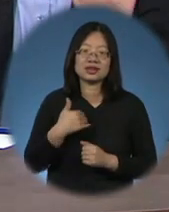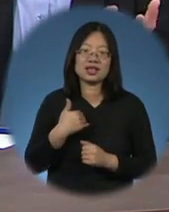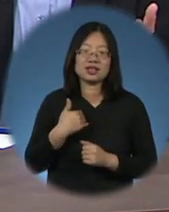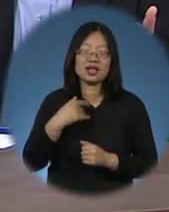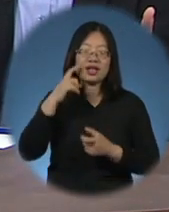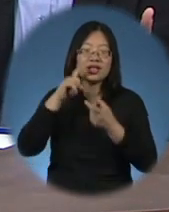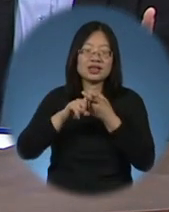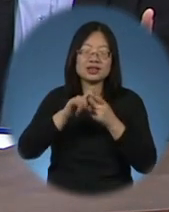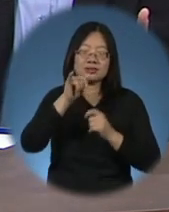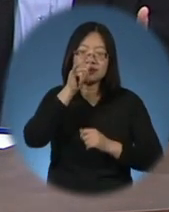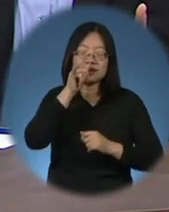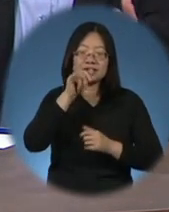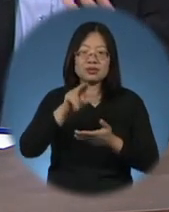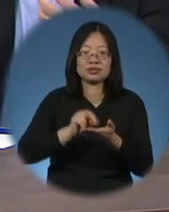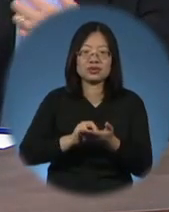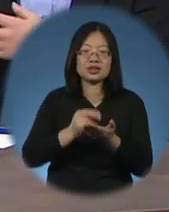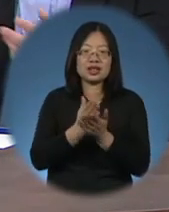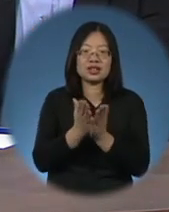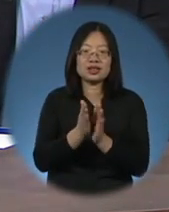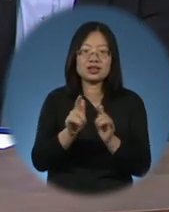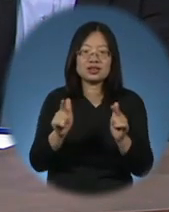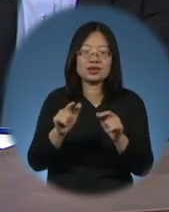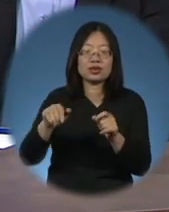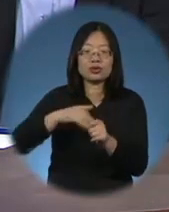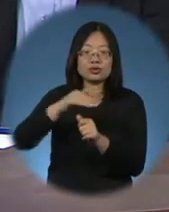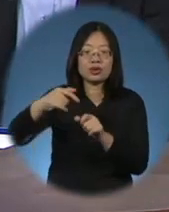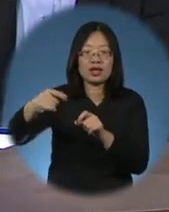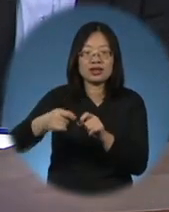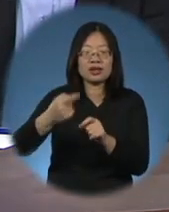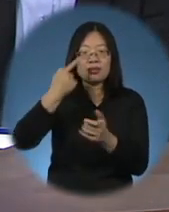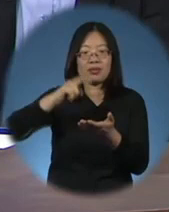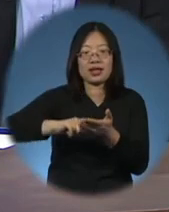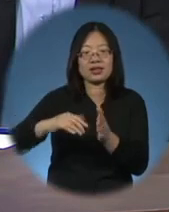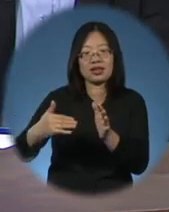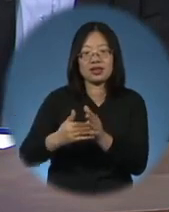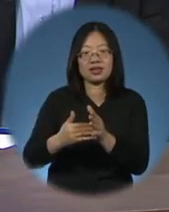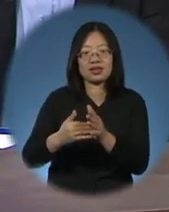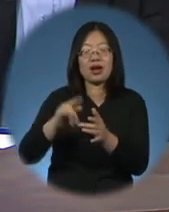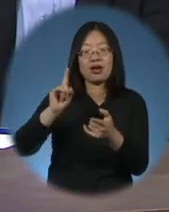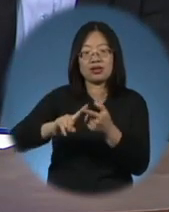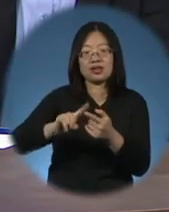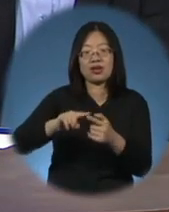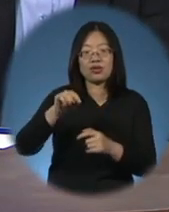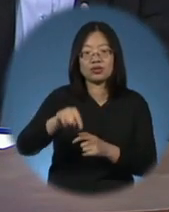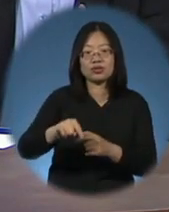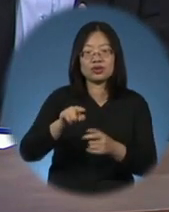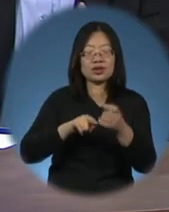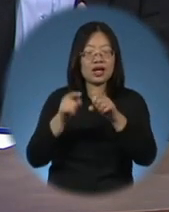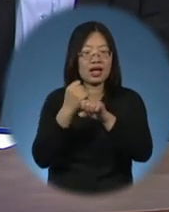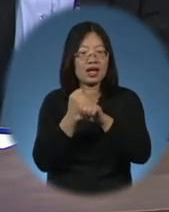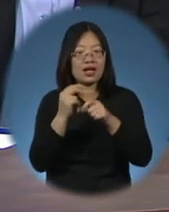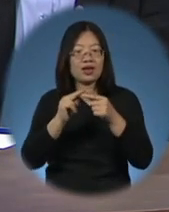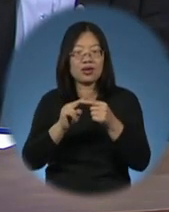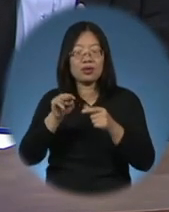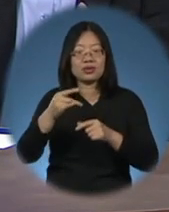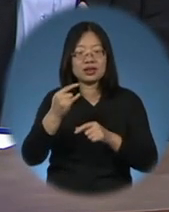제가 관심 있는 문제들을 주변에서 발견하고 그것을 어떤 과학적이고 물리학적인 방법으로